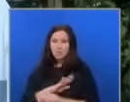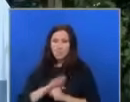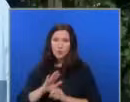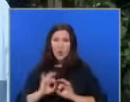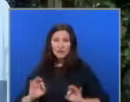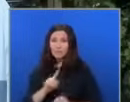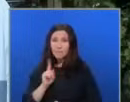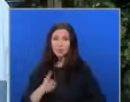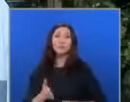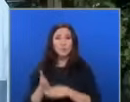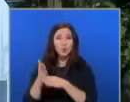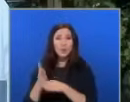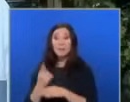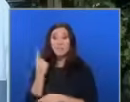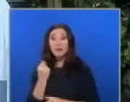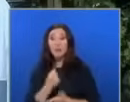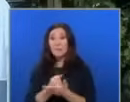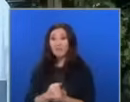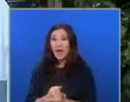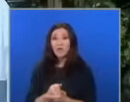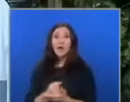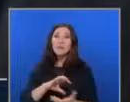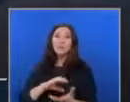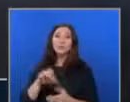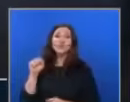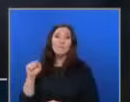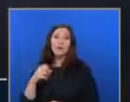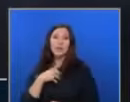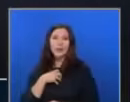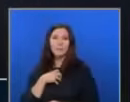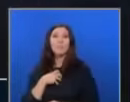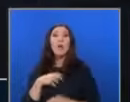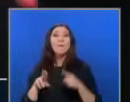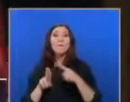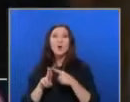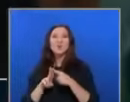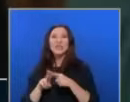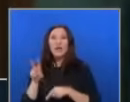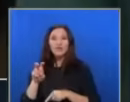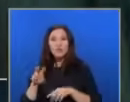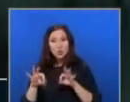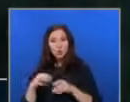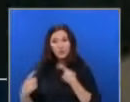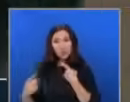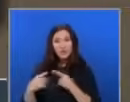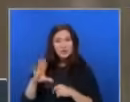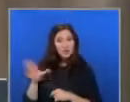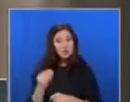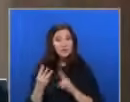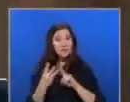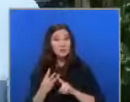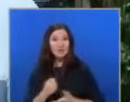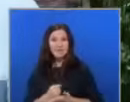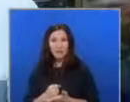ясно, че не можем да подкрепим първият мандат на политическа партия ГЕРБ. На Позитано 20 са готови за разговори с всички за